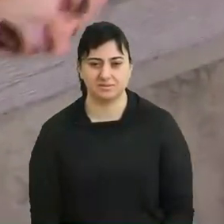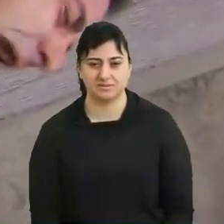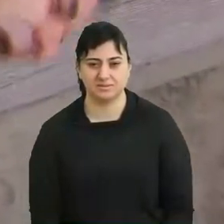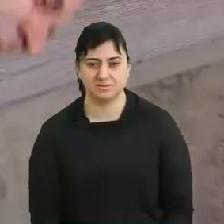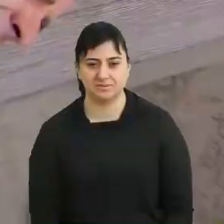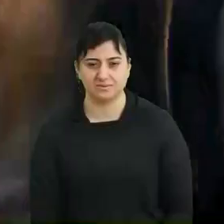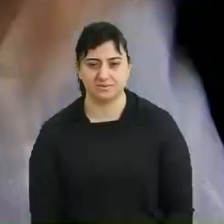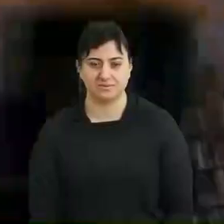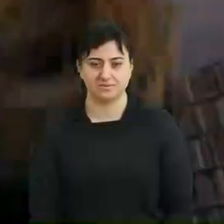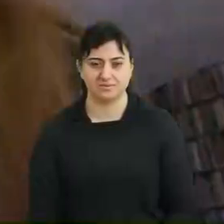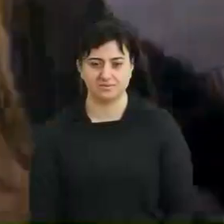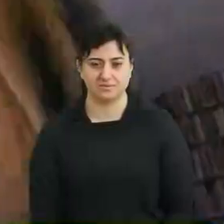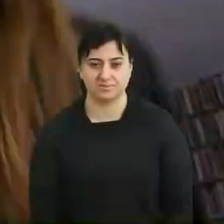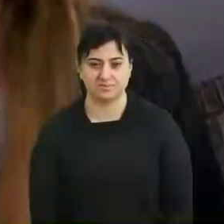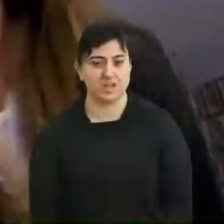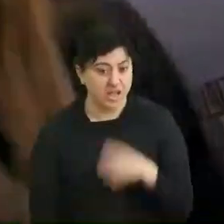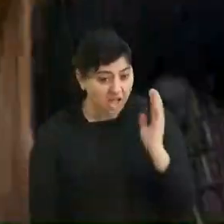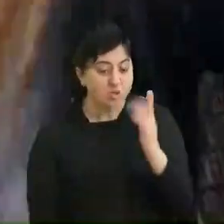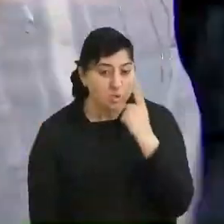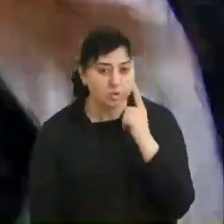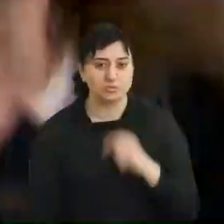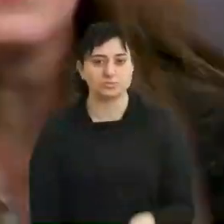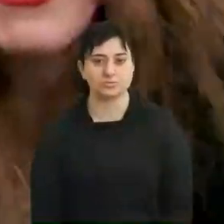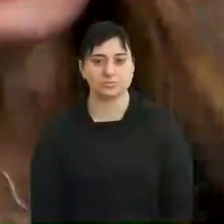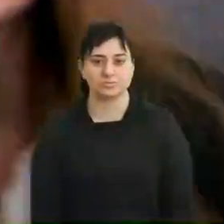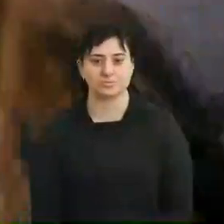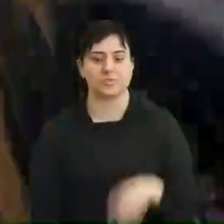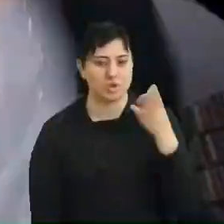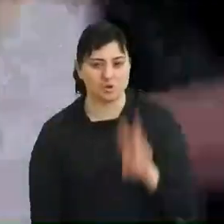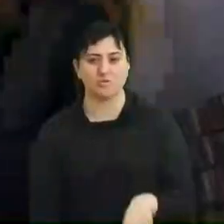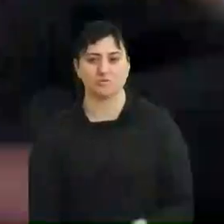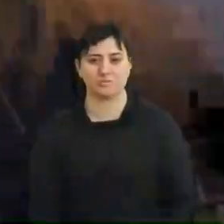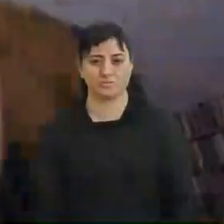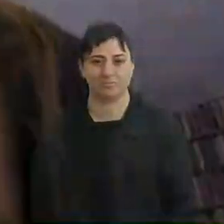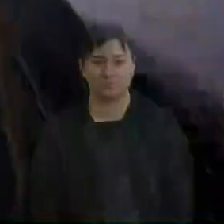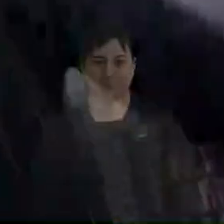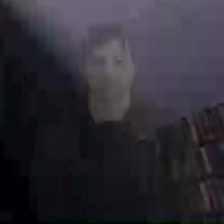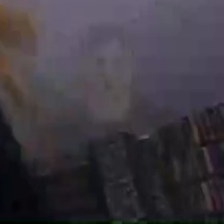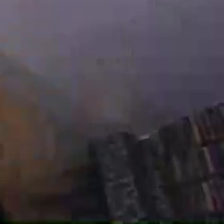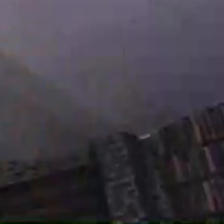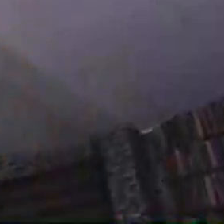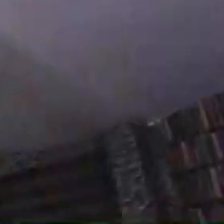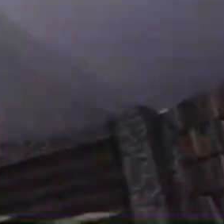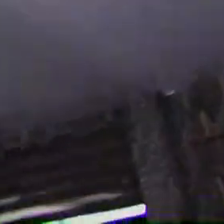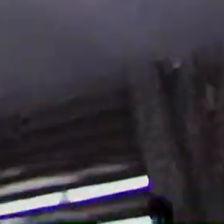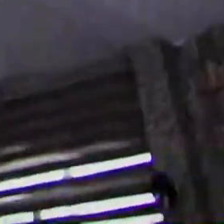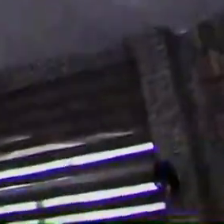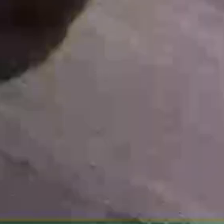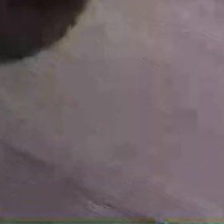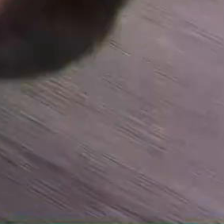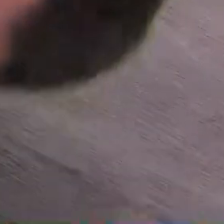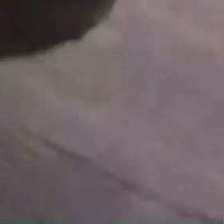eziyor. Yüzüne bir tokat. Al sana. Geber. Geber. Rüyam